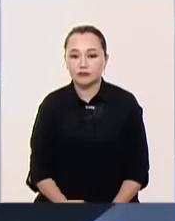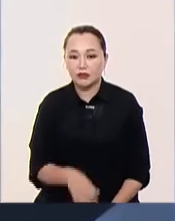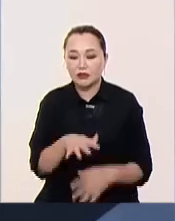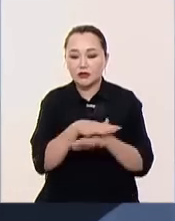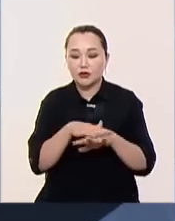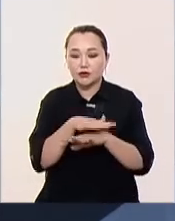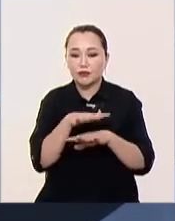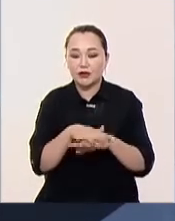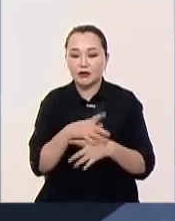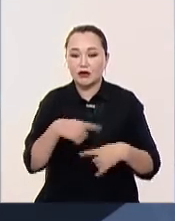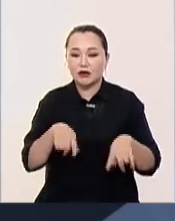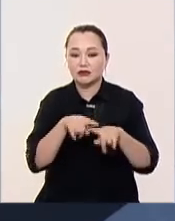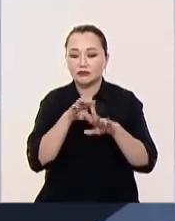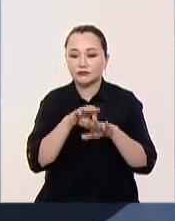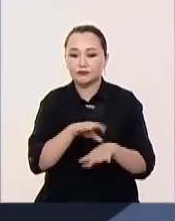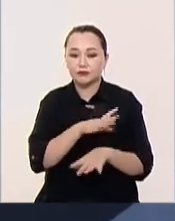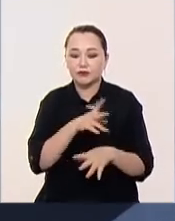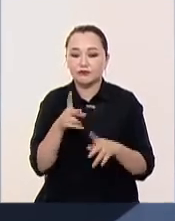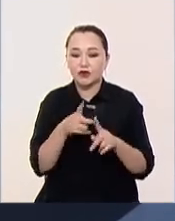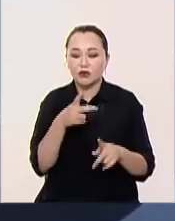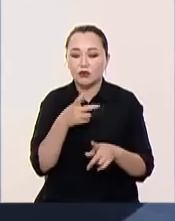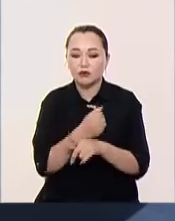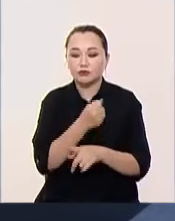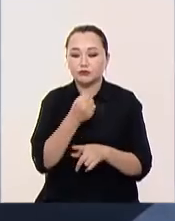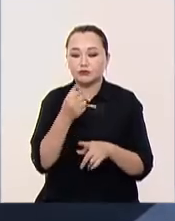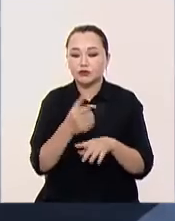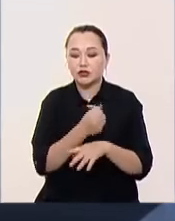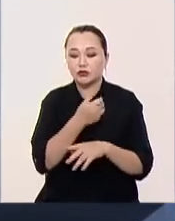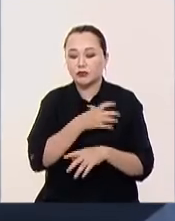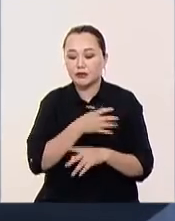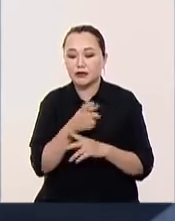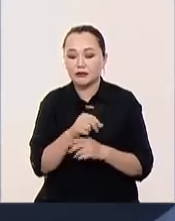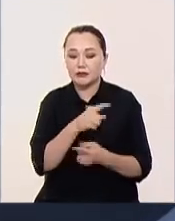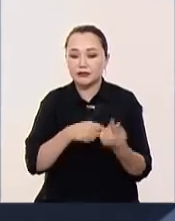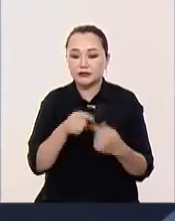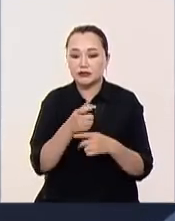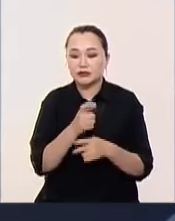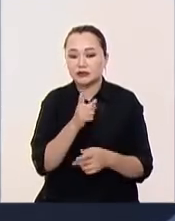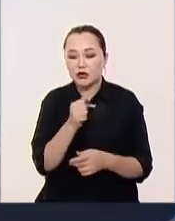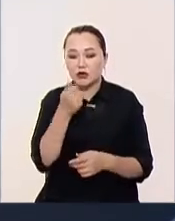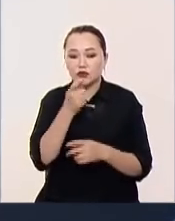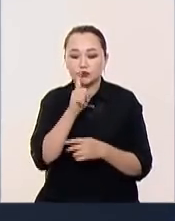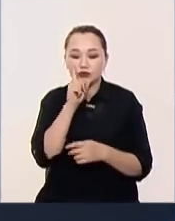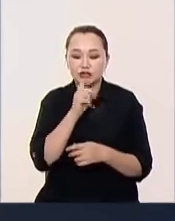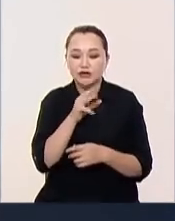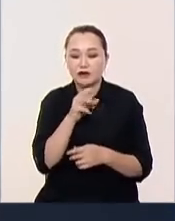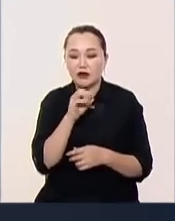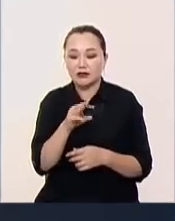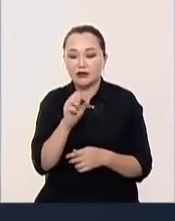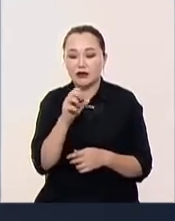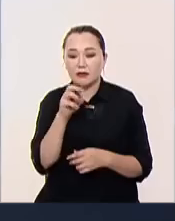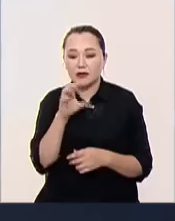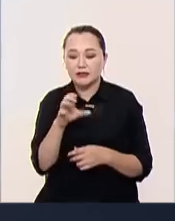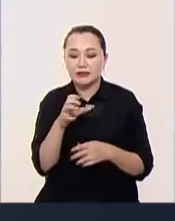Халық банк ұйымдастырған науқанның екінші жеңімпазы анықталды. Алматы қаласының тұрғыны бизнес үшін өте ыңғайлы әрі үнемді Chevrolet Damas микровэнін